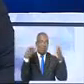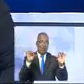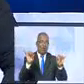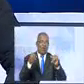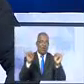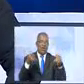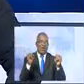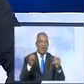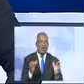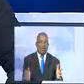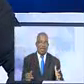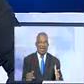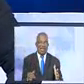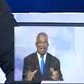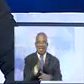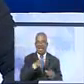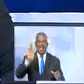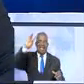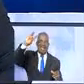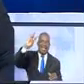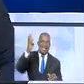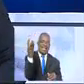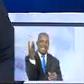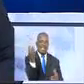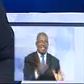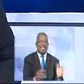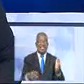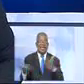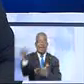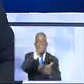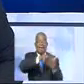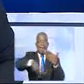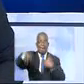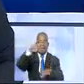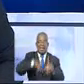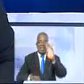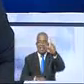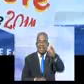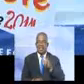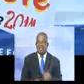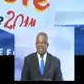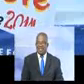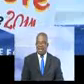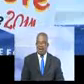Et elle est à sa 6e édition cette année. Le reportage est signé Patricia Omouetia.